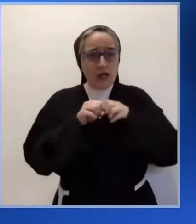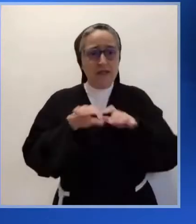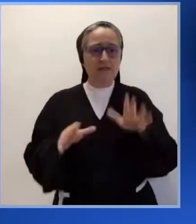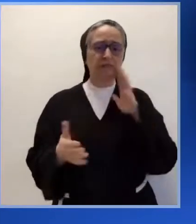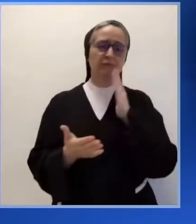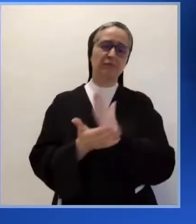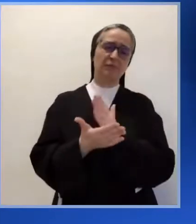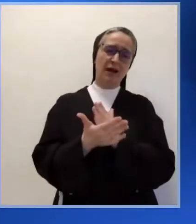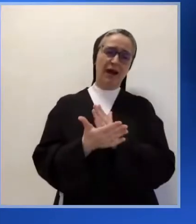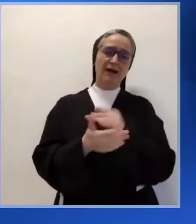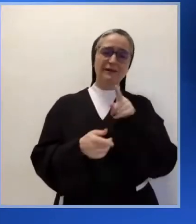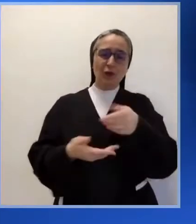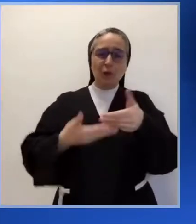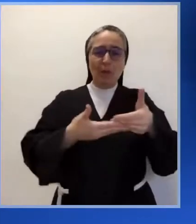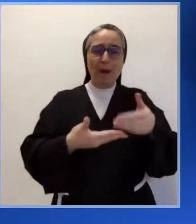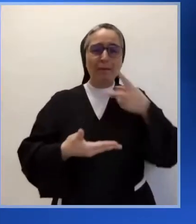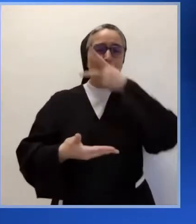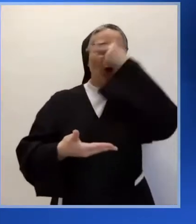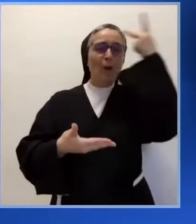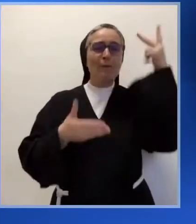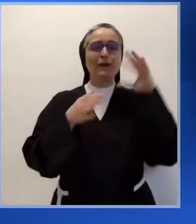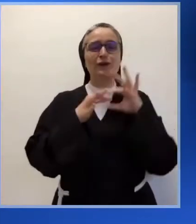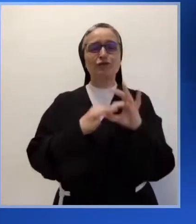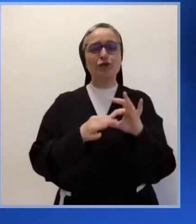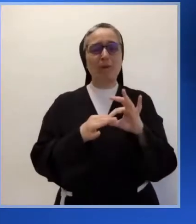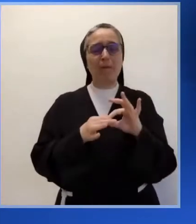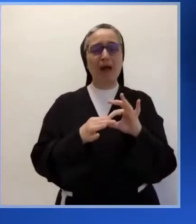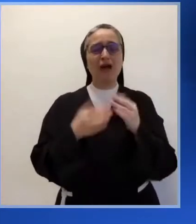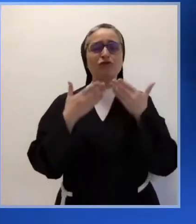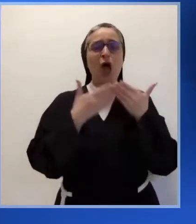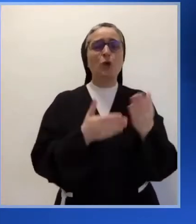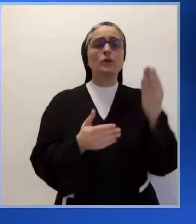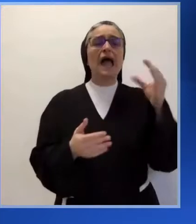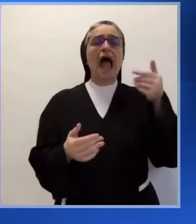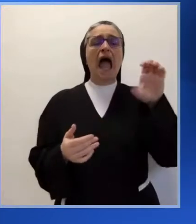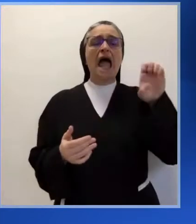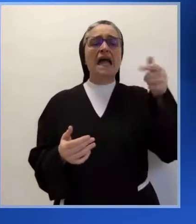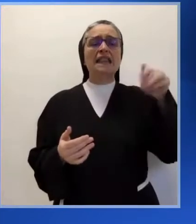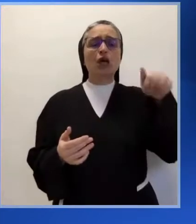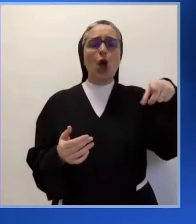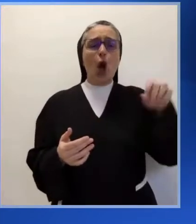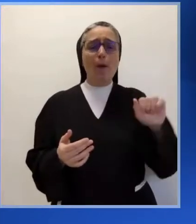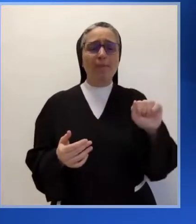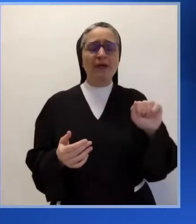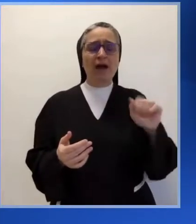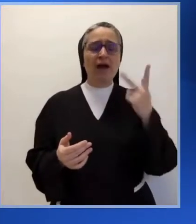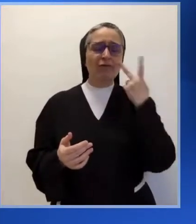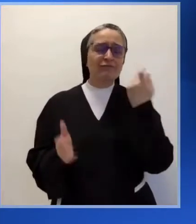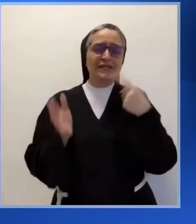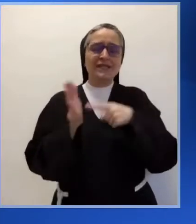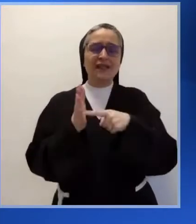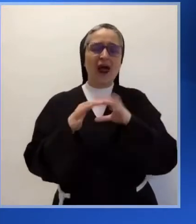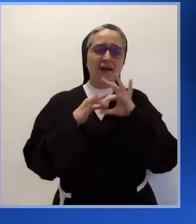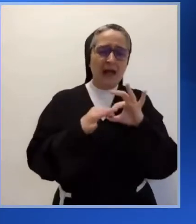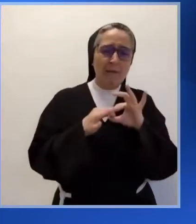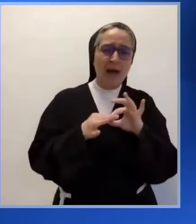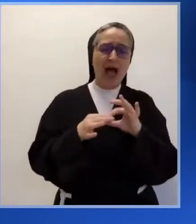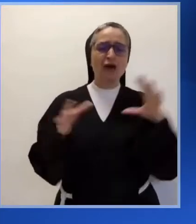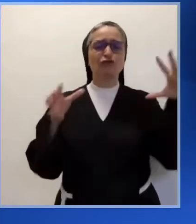Principe della pace, assiste l'Etiopia nel ritrovare la via della riconciliazione e della pace